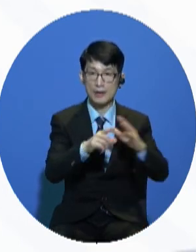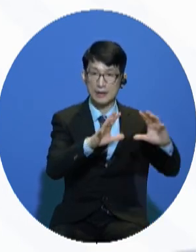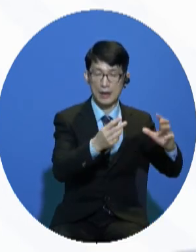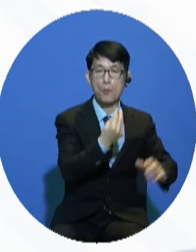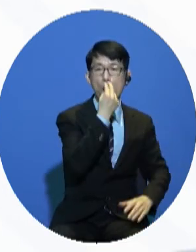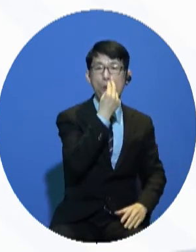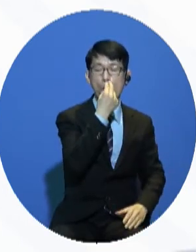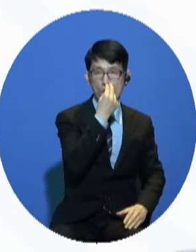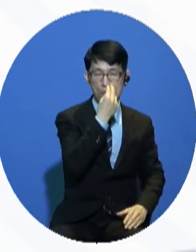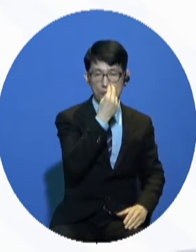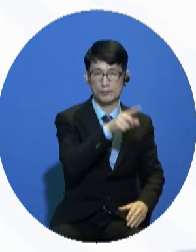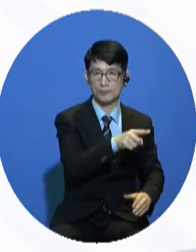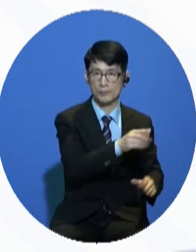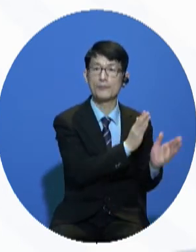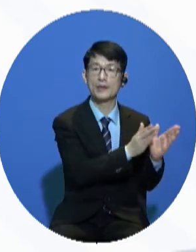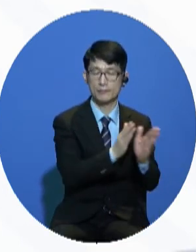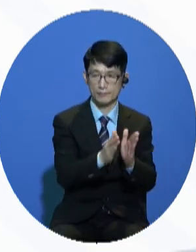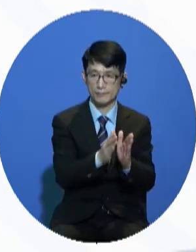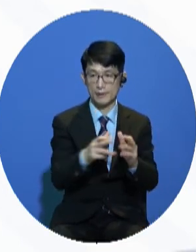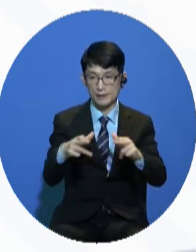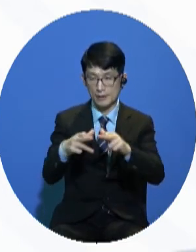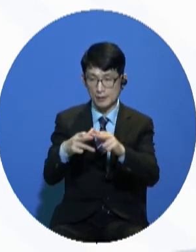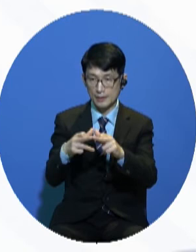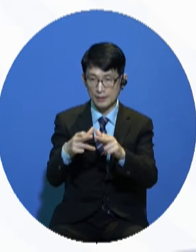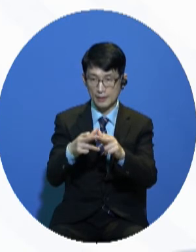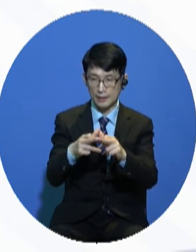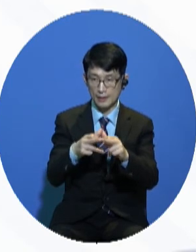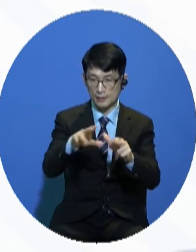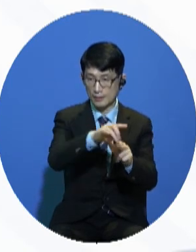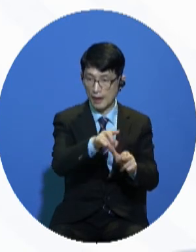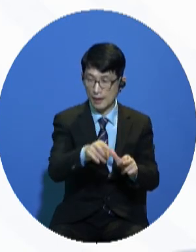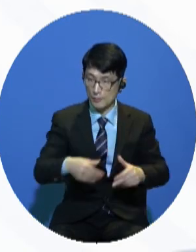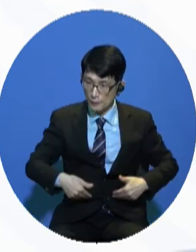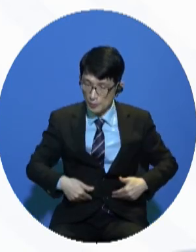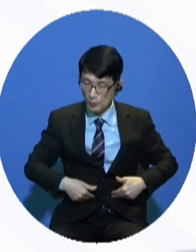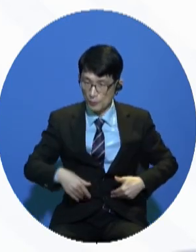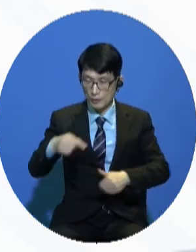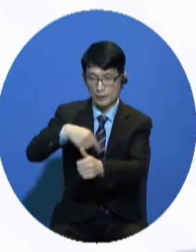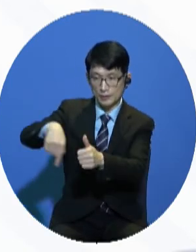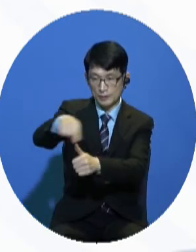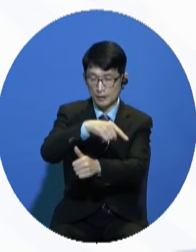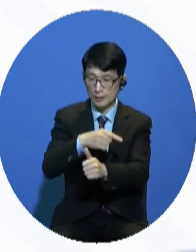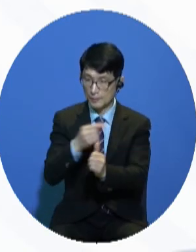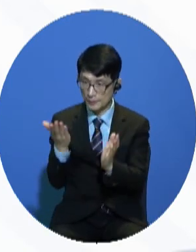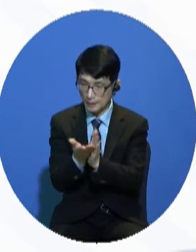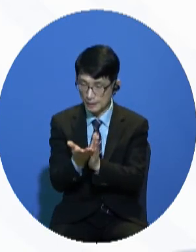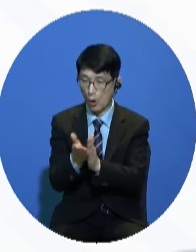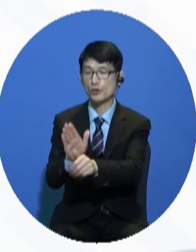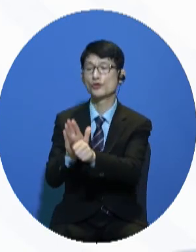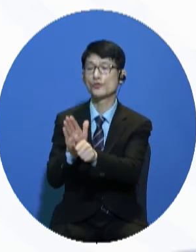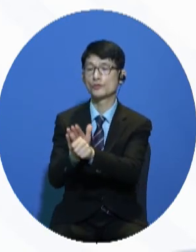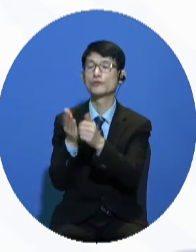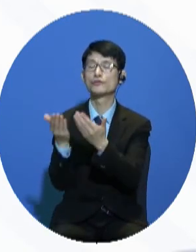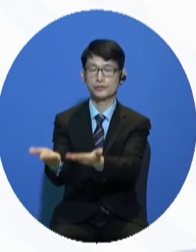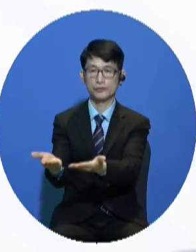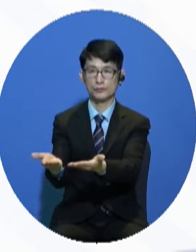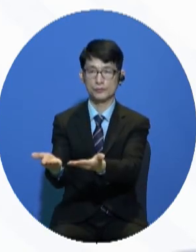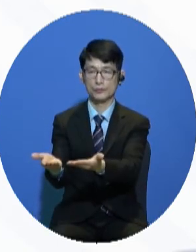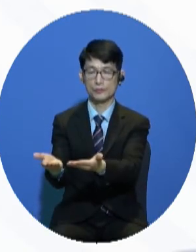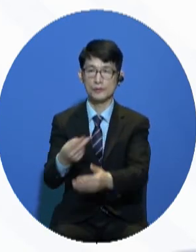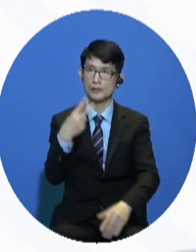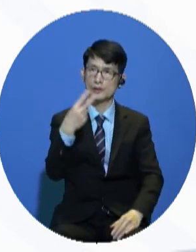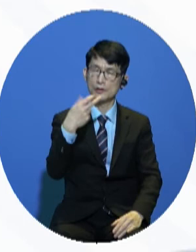있습니다. 그래서 장애인 개개인에게 맞춤형 서비스를 필요한 사람들에게 필요한 만큼 지원해주는 그런 식의 시스템들을